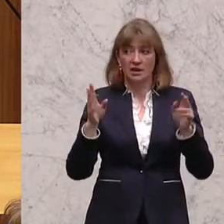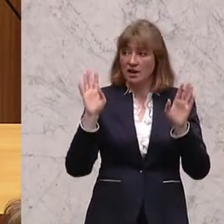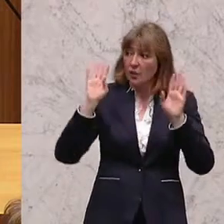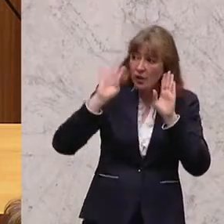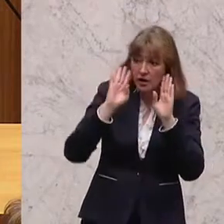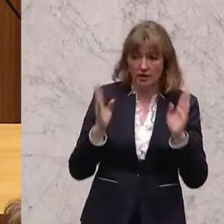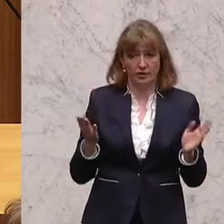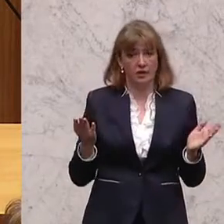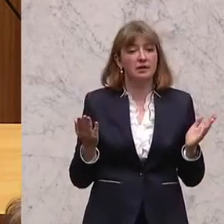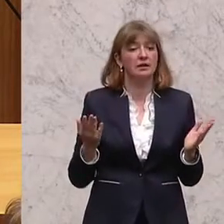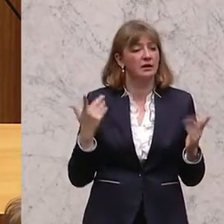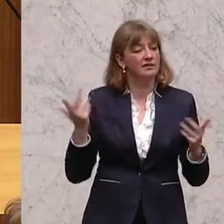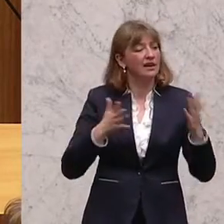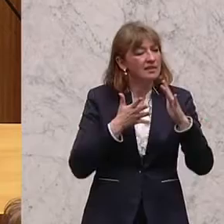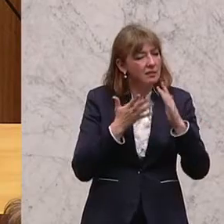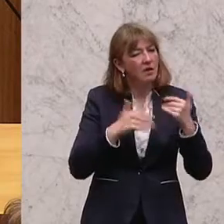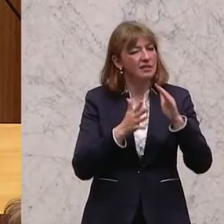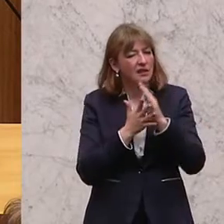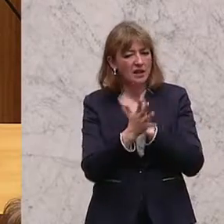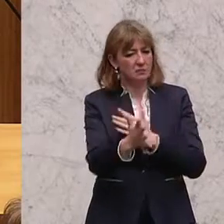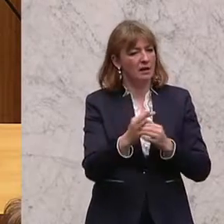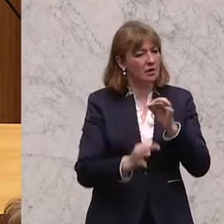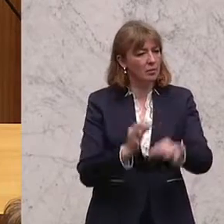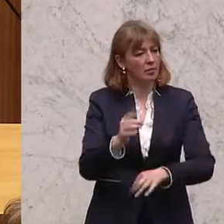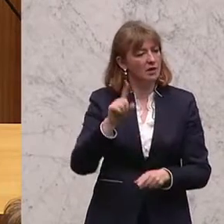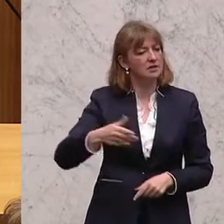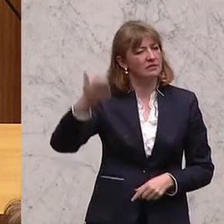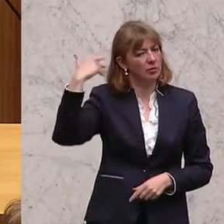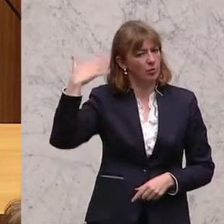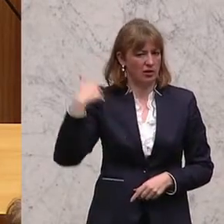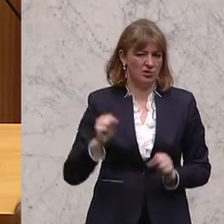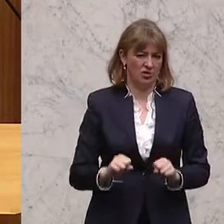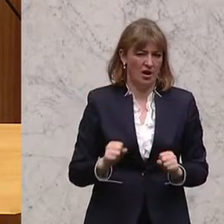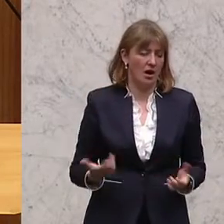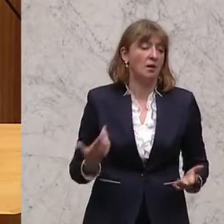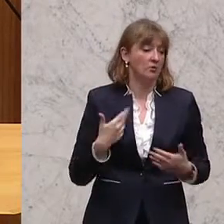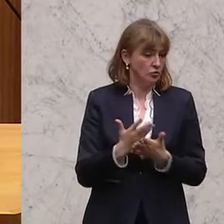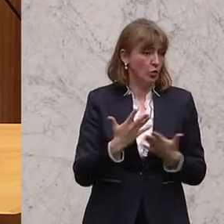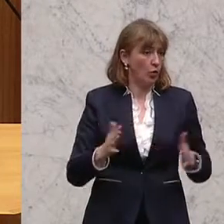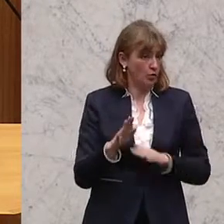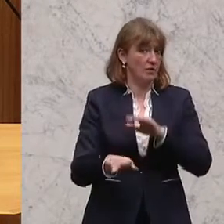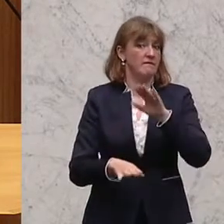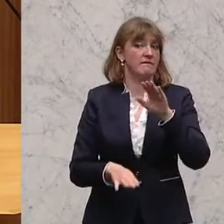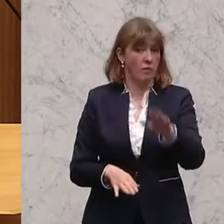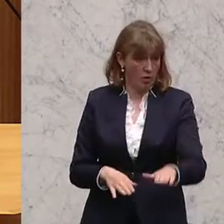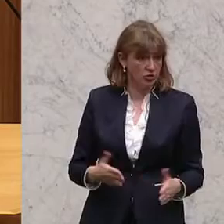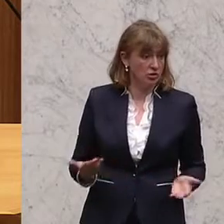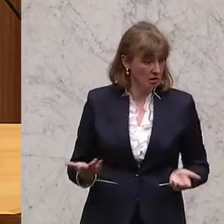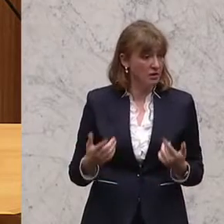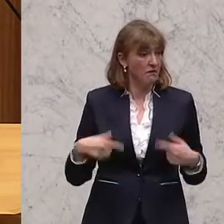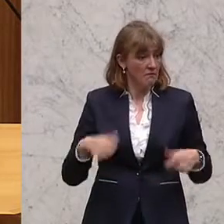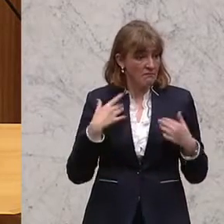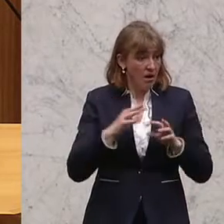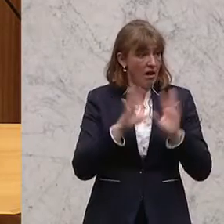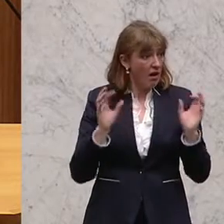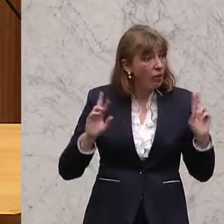dieser unter Anführungszeichen transparentere Prozess, als es vorher immer war, schon einmal ein Riesenfortschritt. Und es gab, glaube ich, bei allen eine sehr große